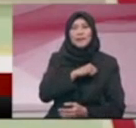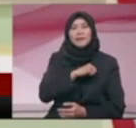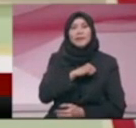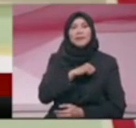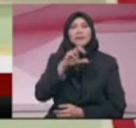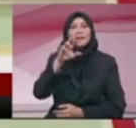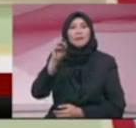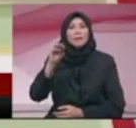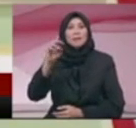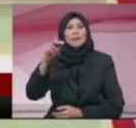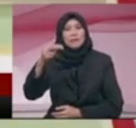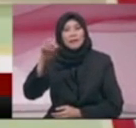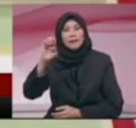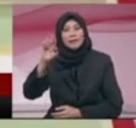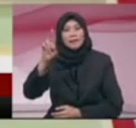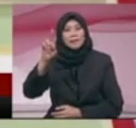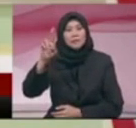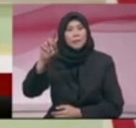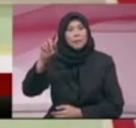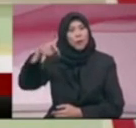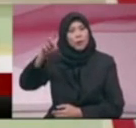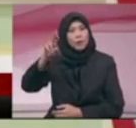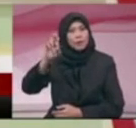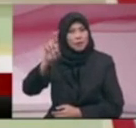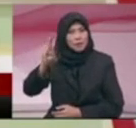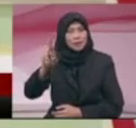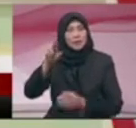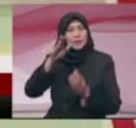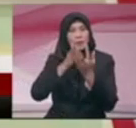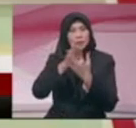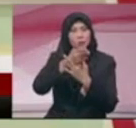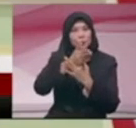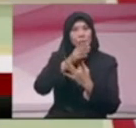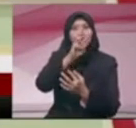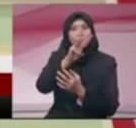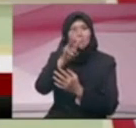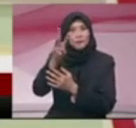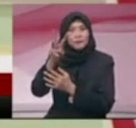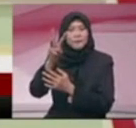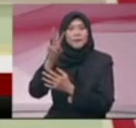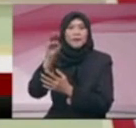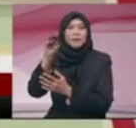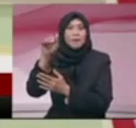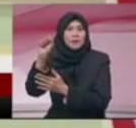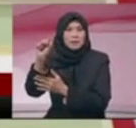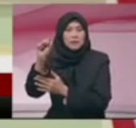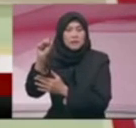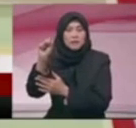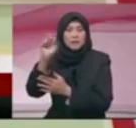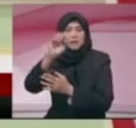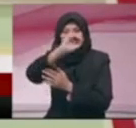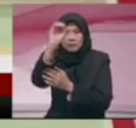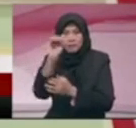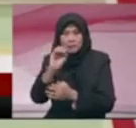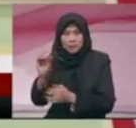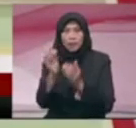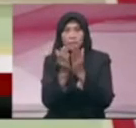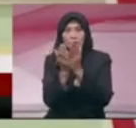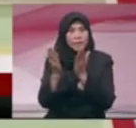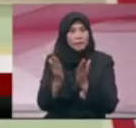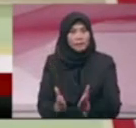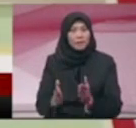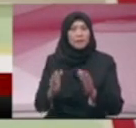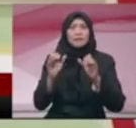Explorer melalui sesawang rasmi Malaysia Airlines. Diskaun pelajar ini akan